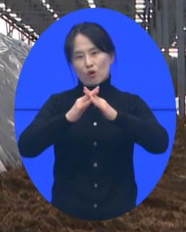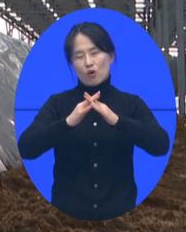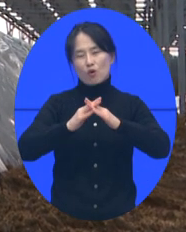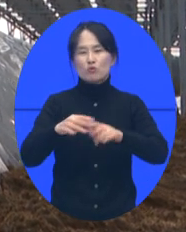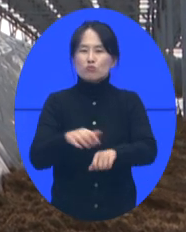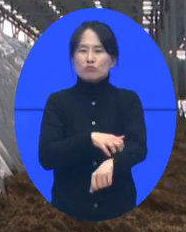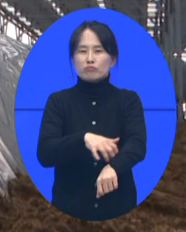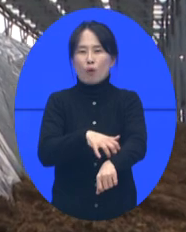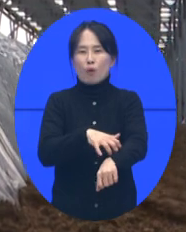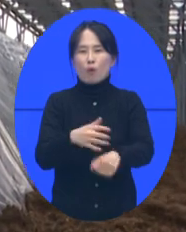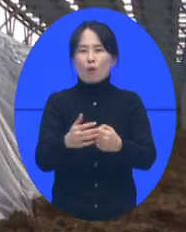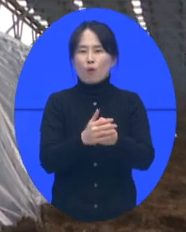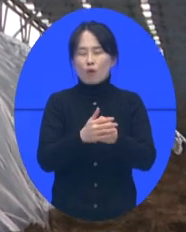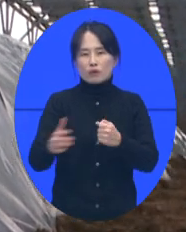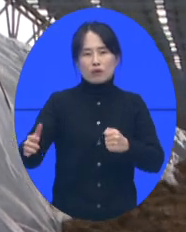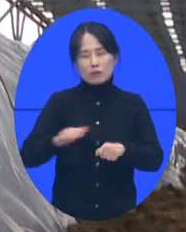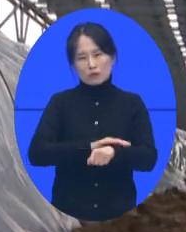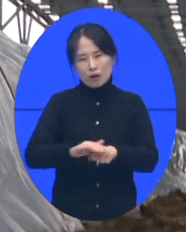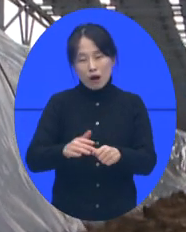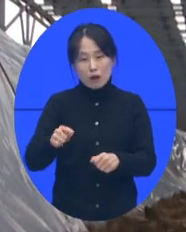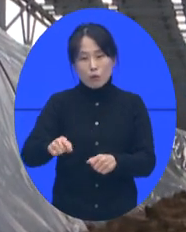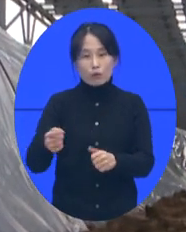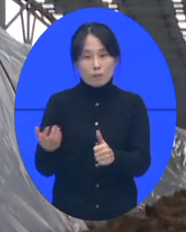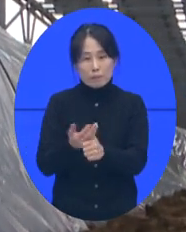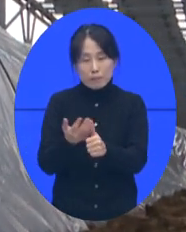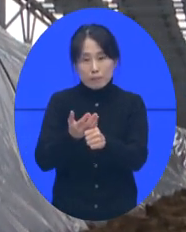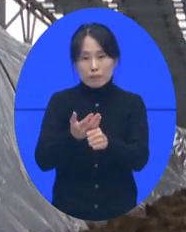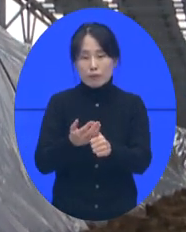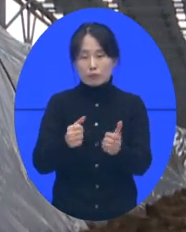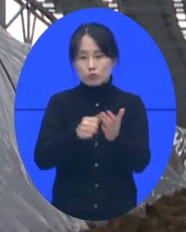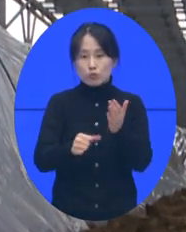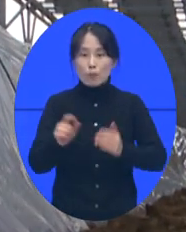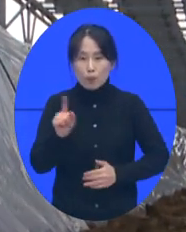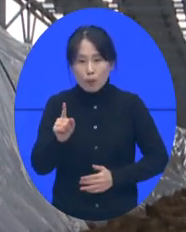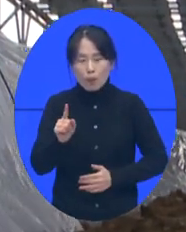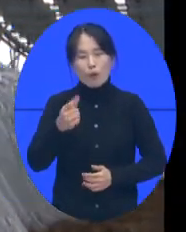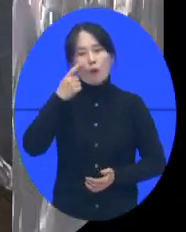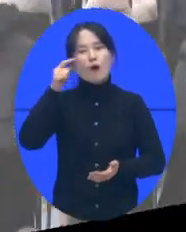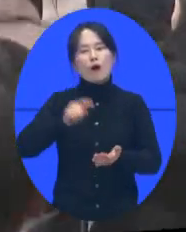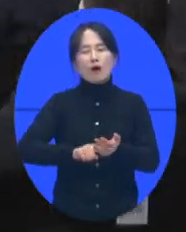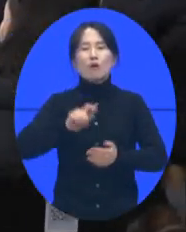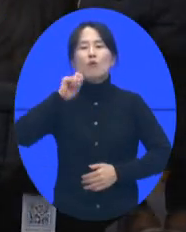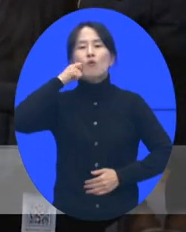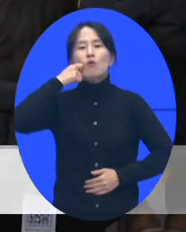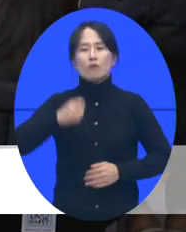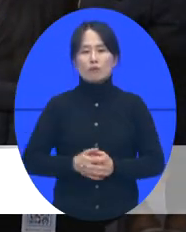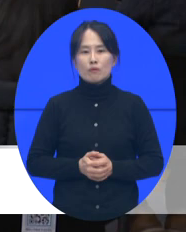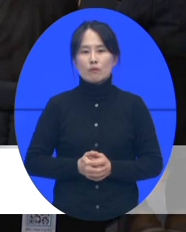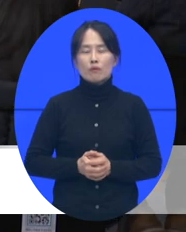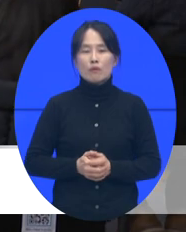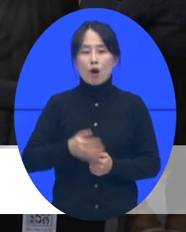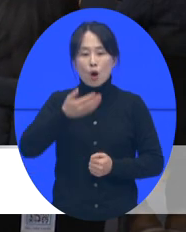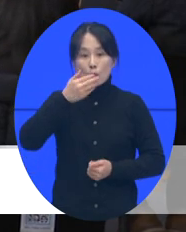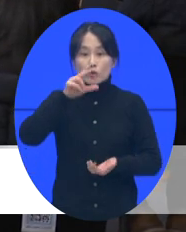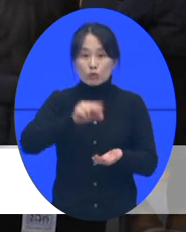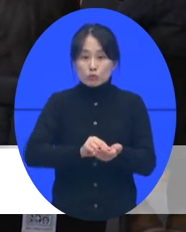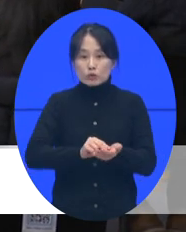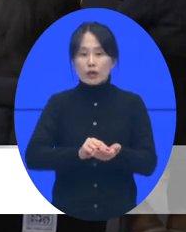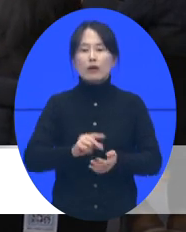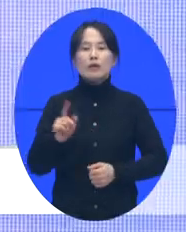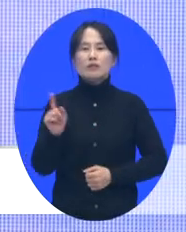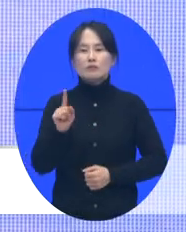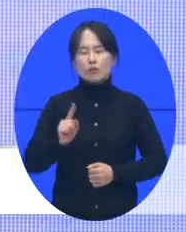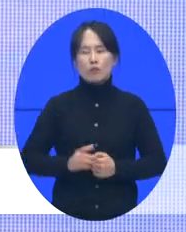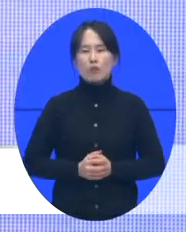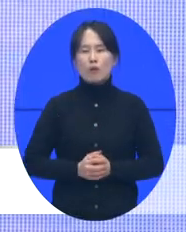작업의 불편함 해소, 적합한 재배 작물을 찾는 것 등이 아직 과제로 남아 있습니다. 이처럼 식량 문제는 물론 지역